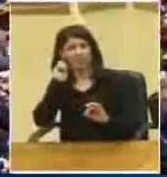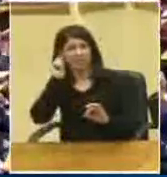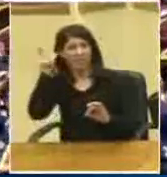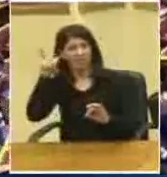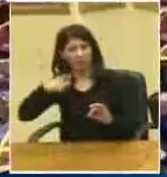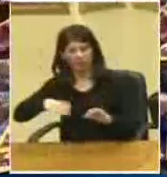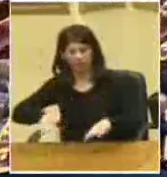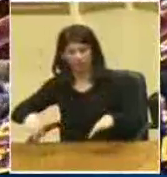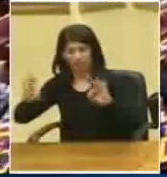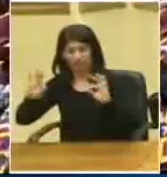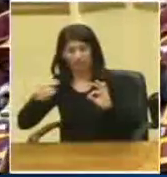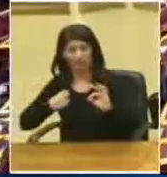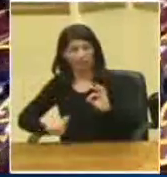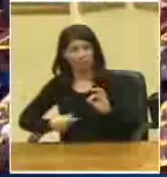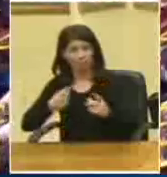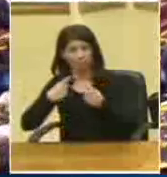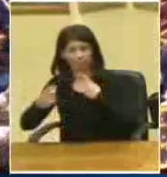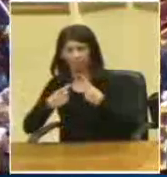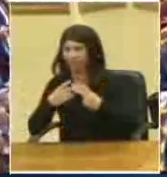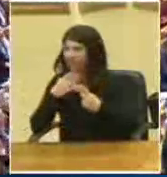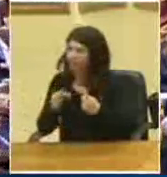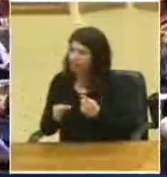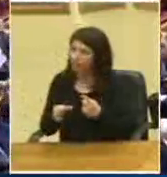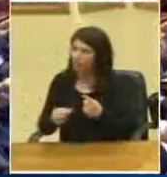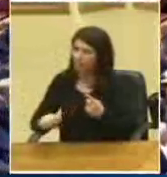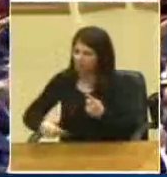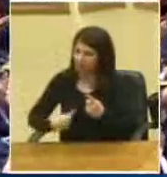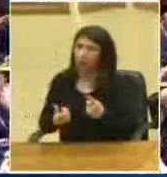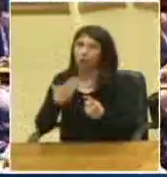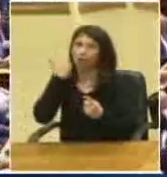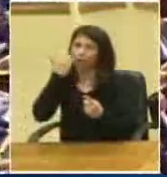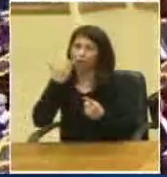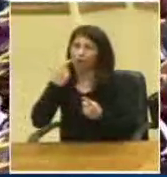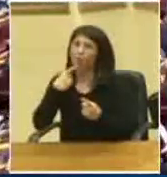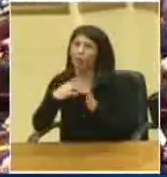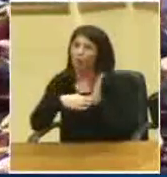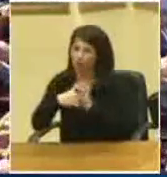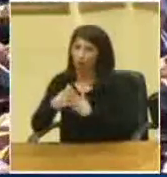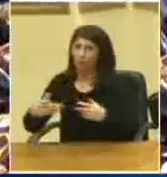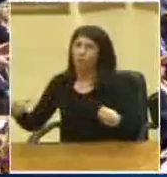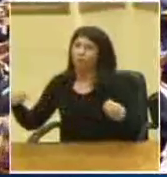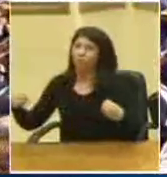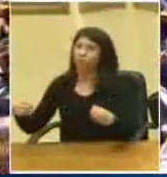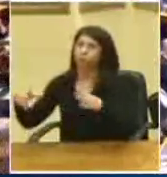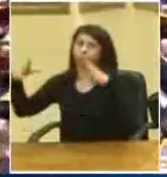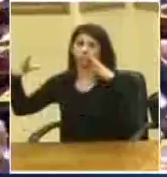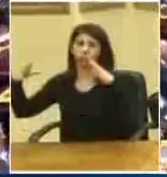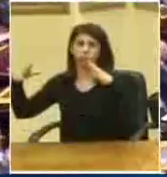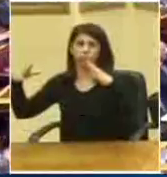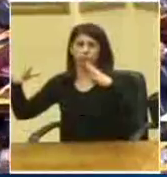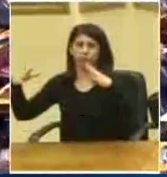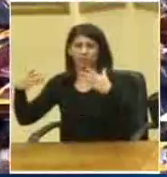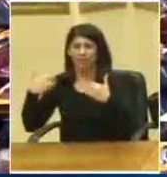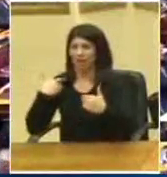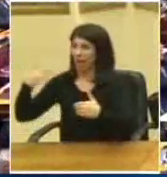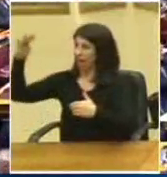την έναρξη του δημόσιου διαλόγου. Λες και σας ενόχλησε το κόκκινο χρώμα στην πλάτη στην οποία